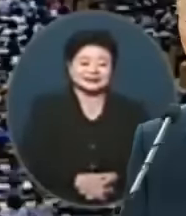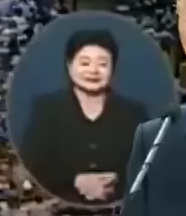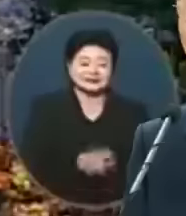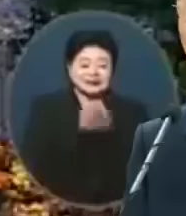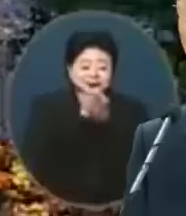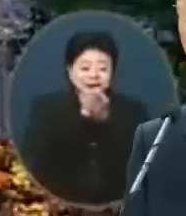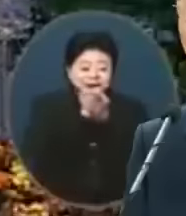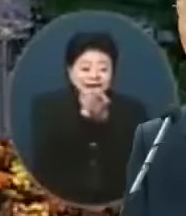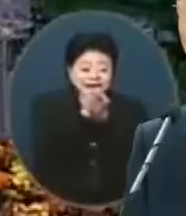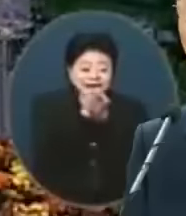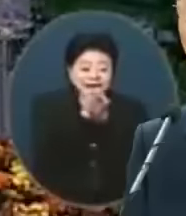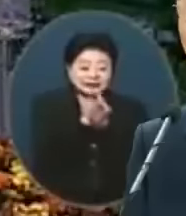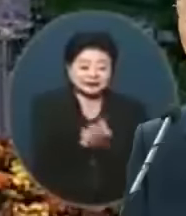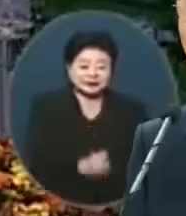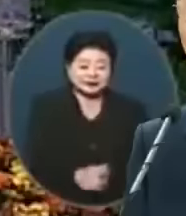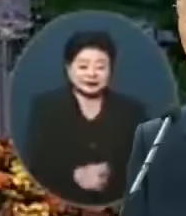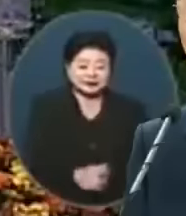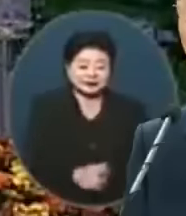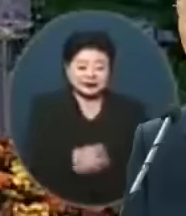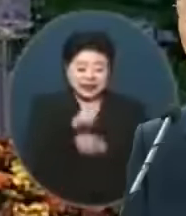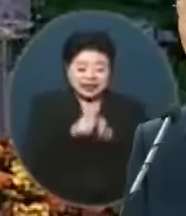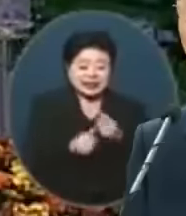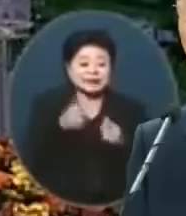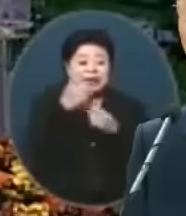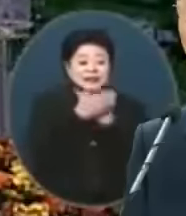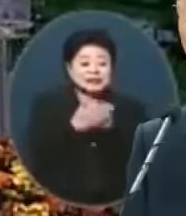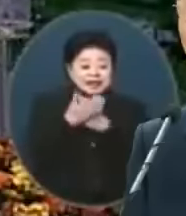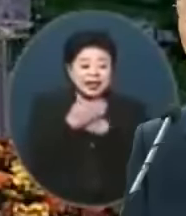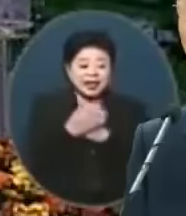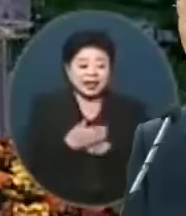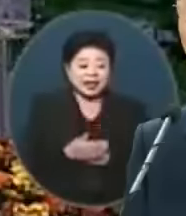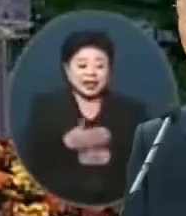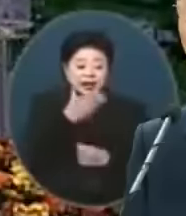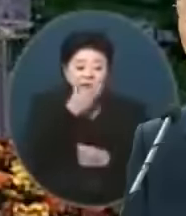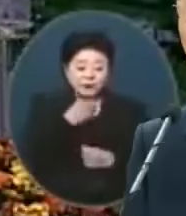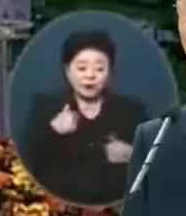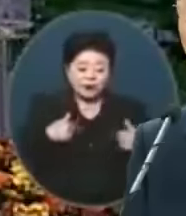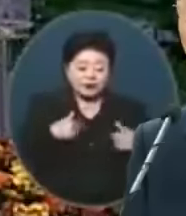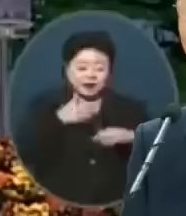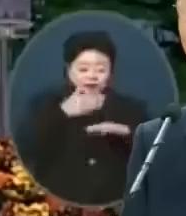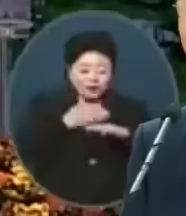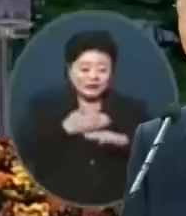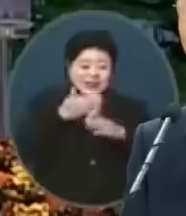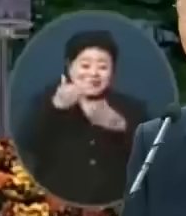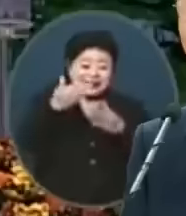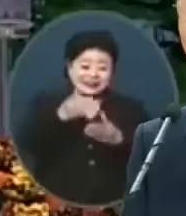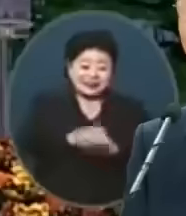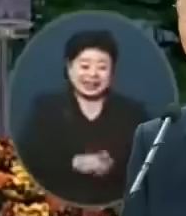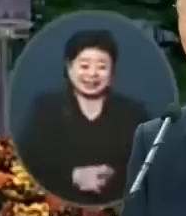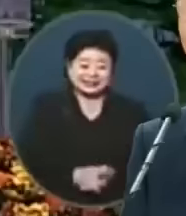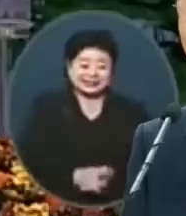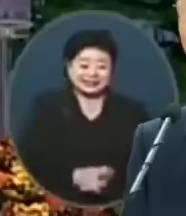기도할 때 해야 하는 것은 하나님의 은혜와 복을 기뻐하고 감사드려야 되는 것입니다.